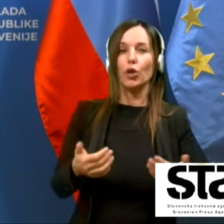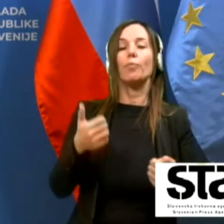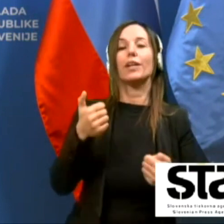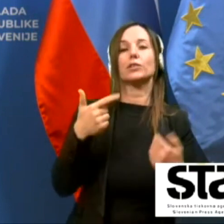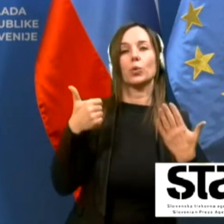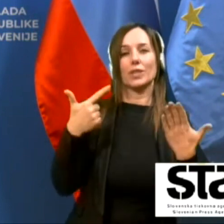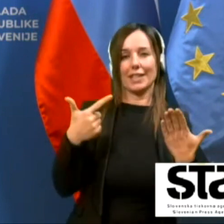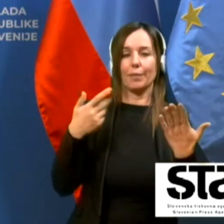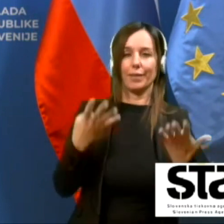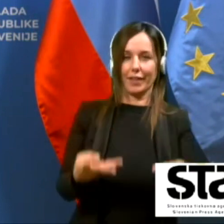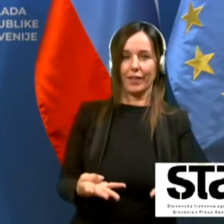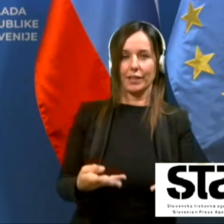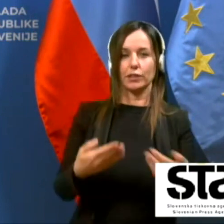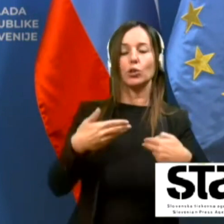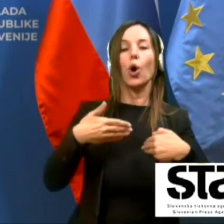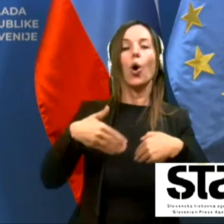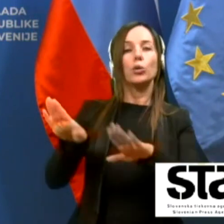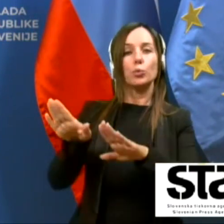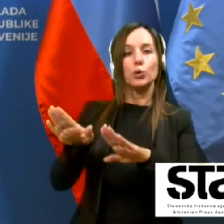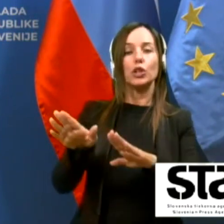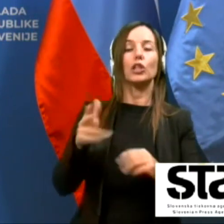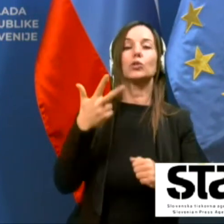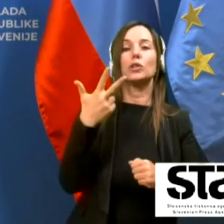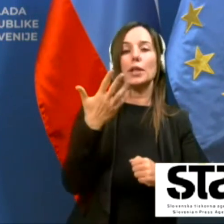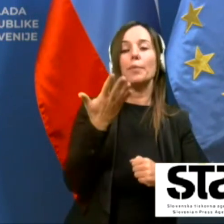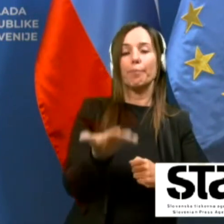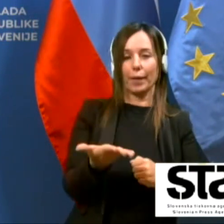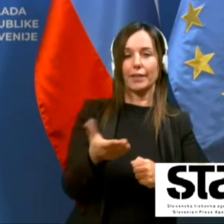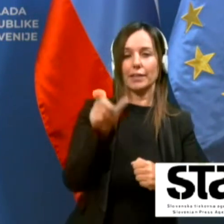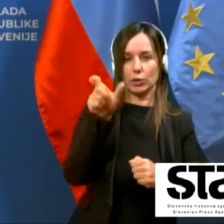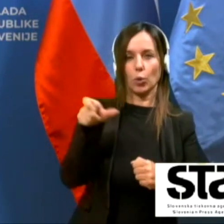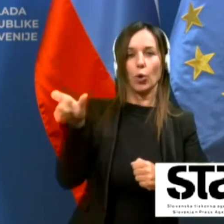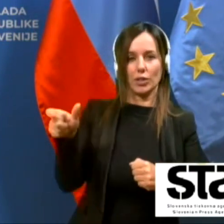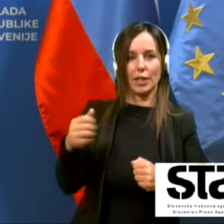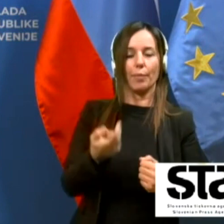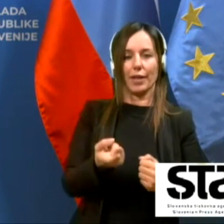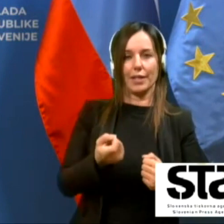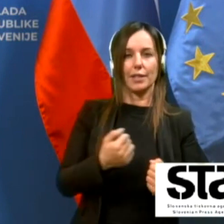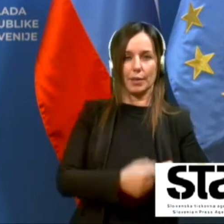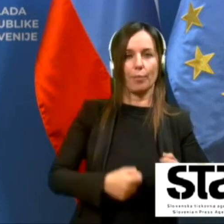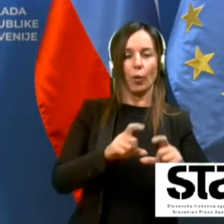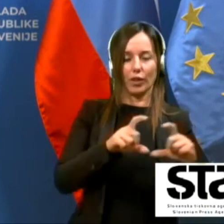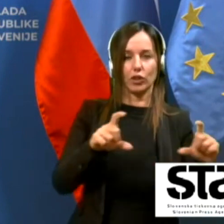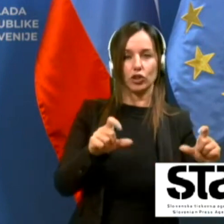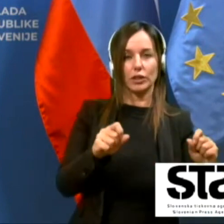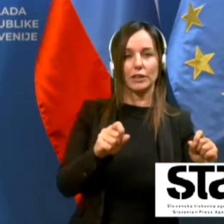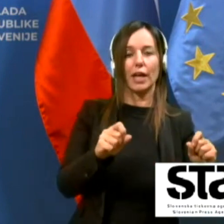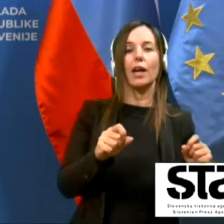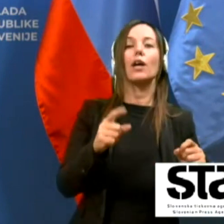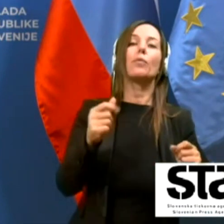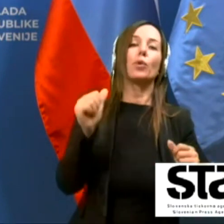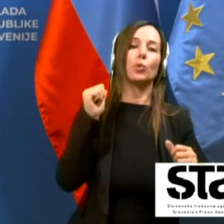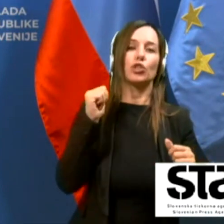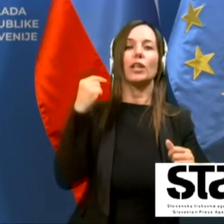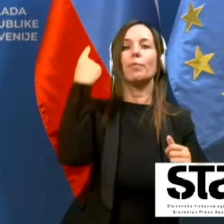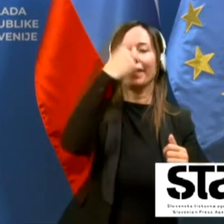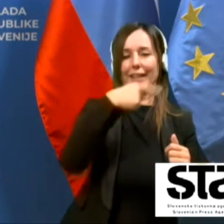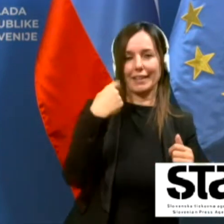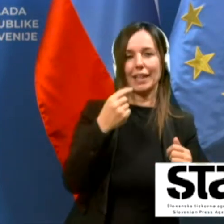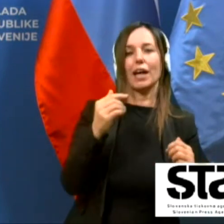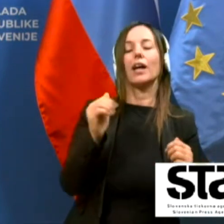bolnišnice je bilo odpuščenih 53 oseb, ampak včeraj je bila nedelja, kot veste, bolnišnice praviloma odpuščajo po